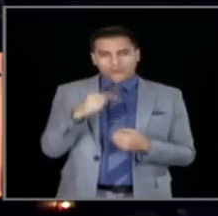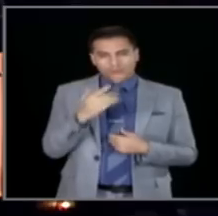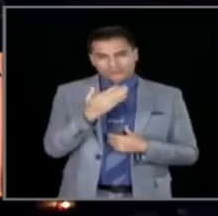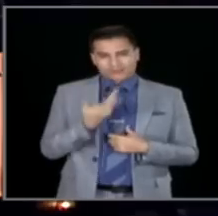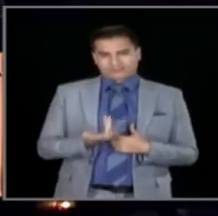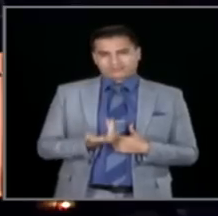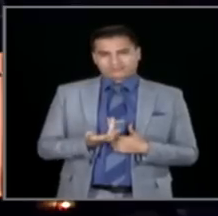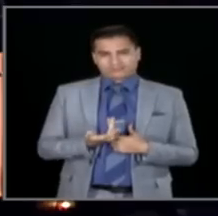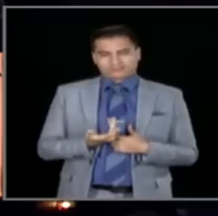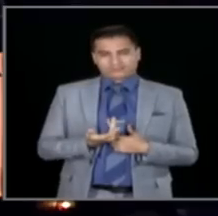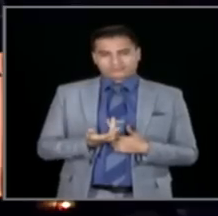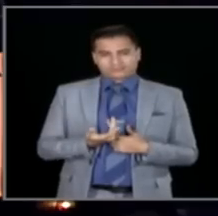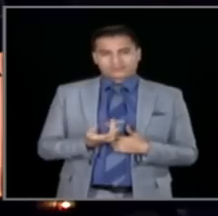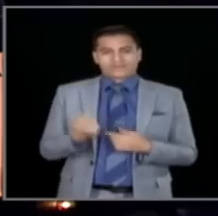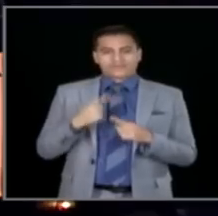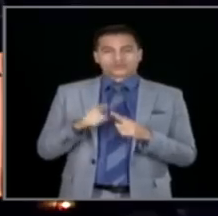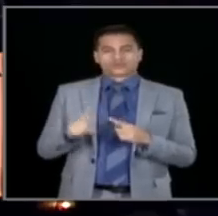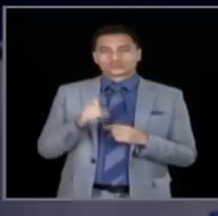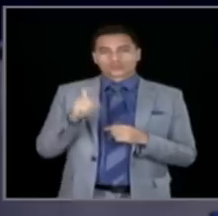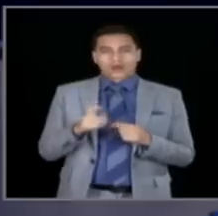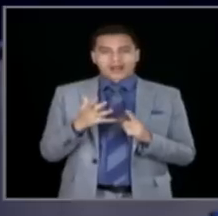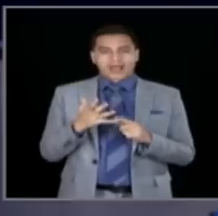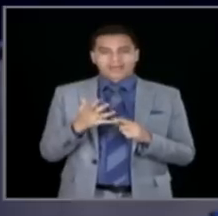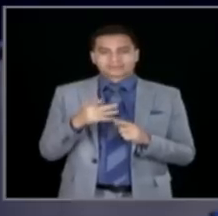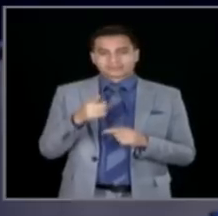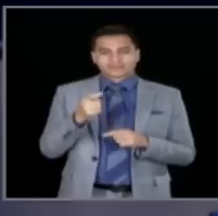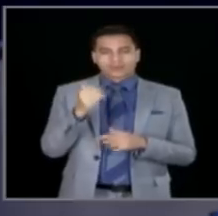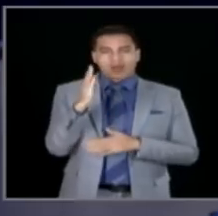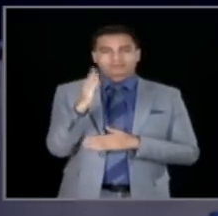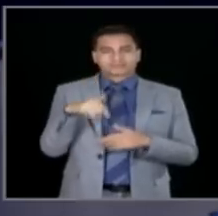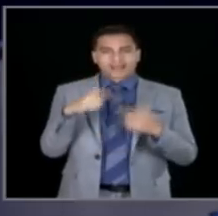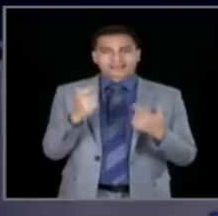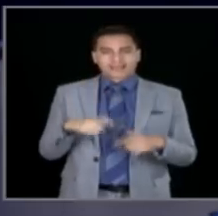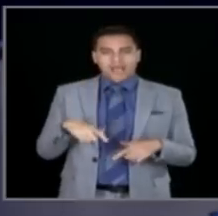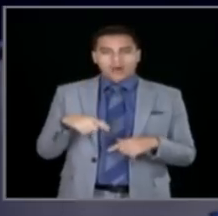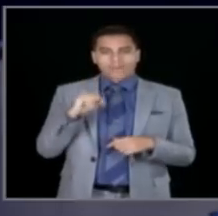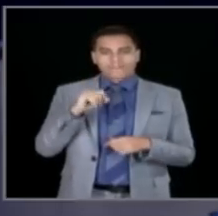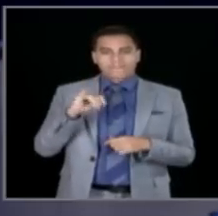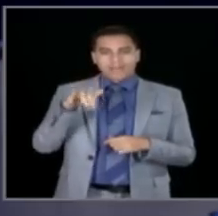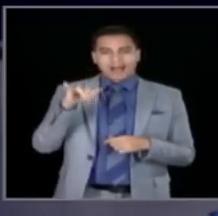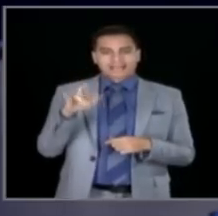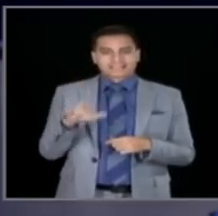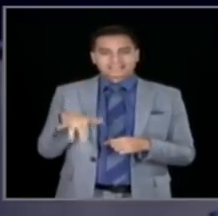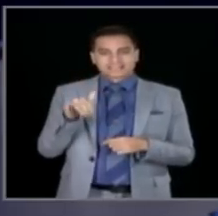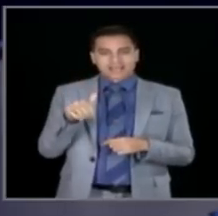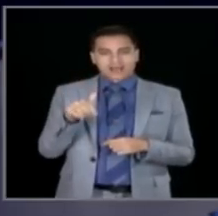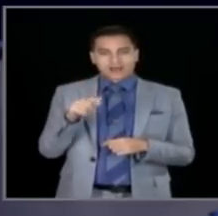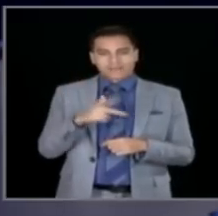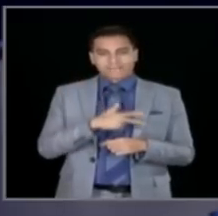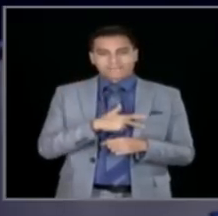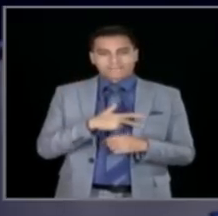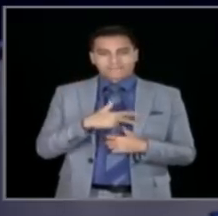روسيا. السؤال الخامس، ما هي العملة الرسمية لدولة ماليزيا؟